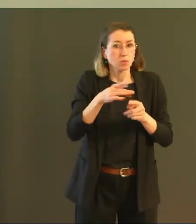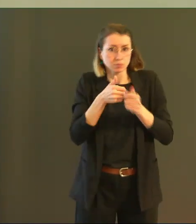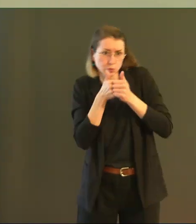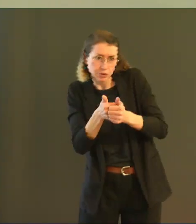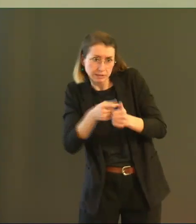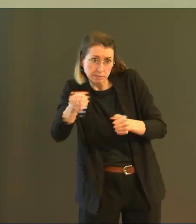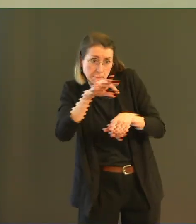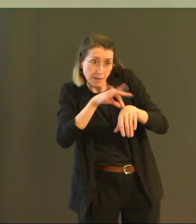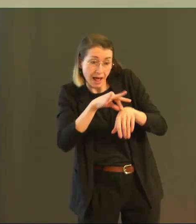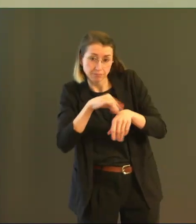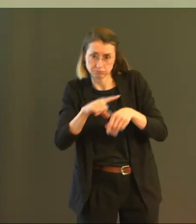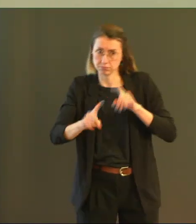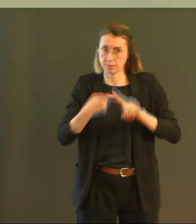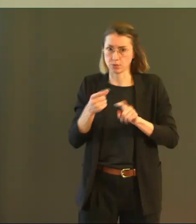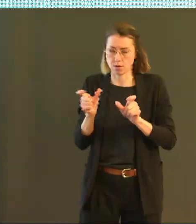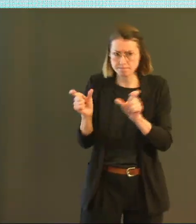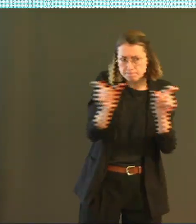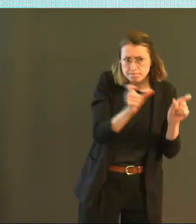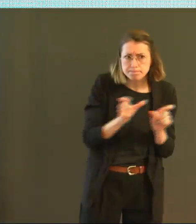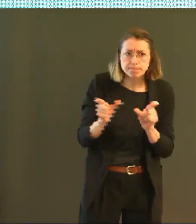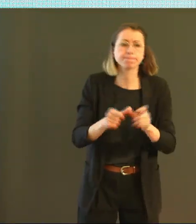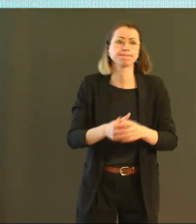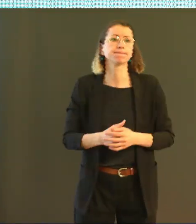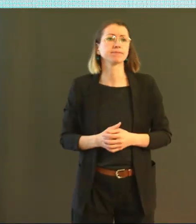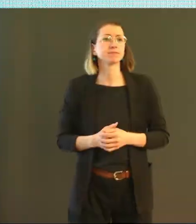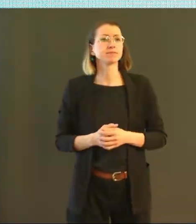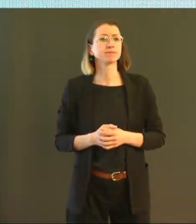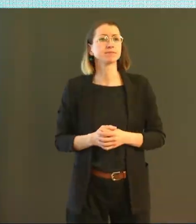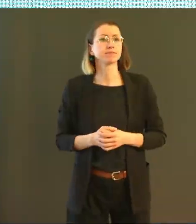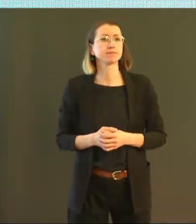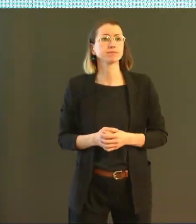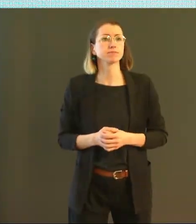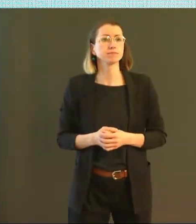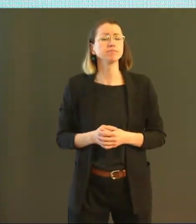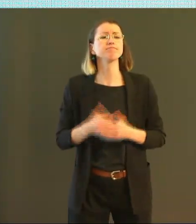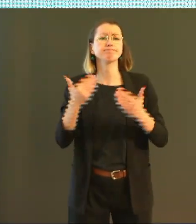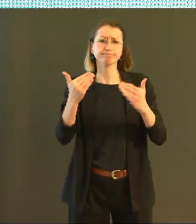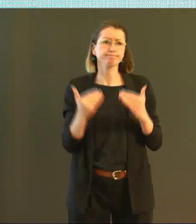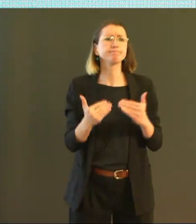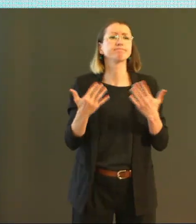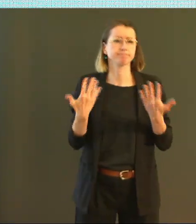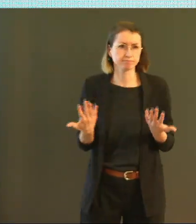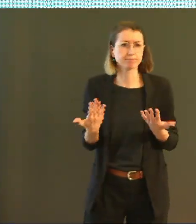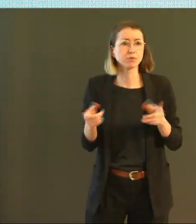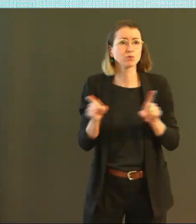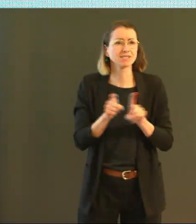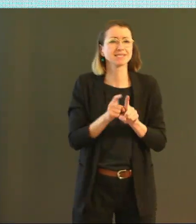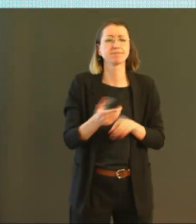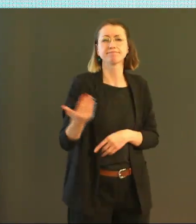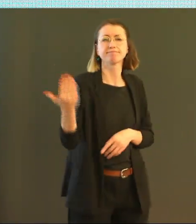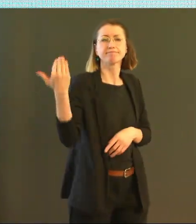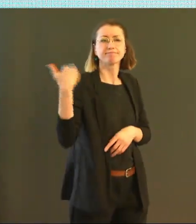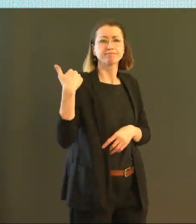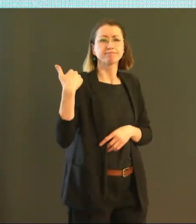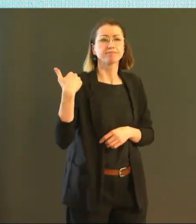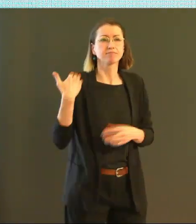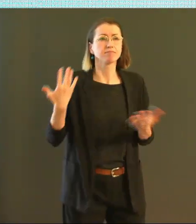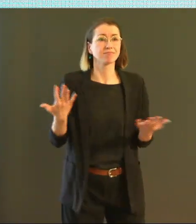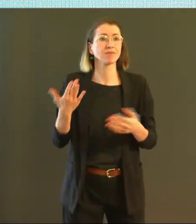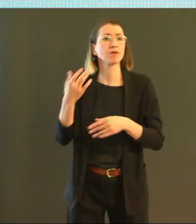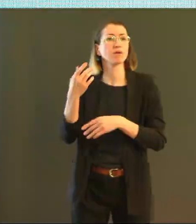on voulait aussi en cette occasion parler d'un communiqué de presse qui a été fait par la société belge de